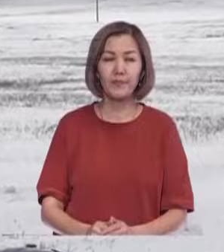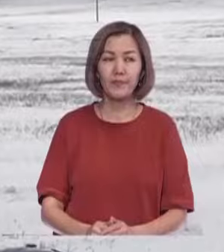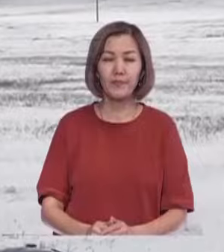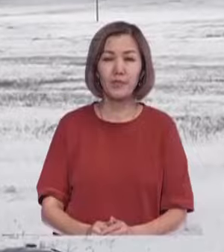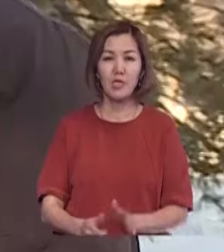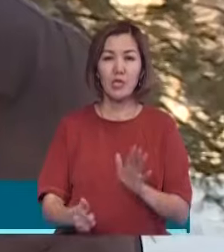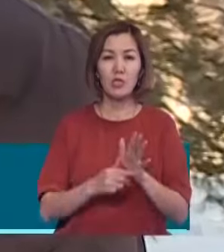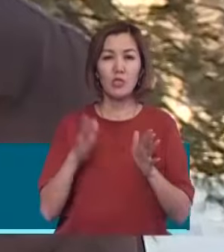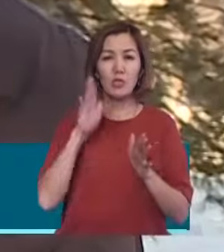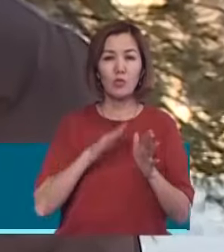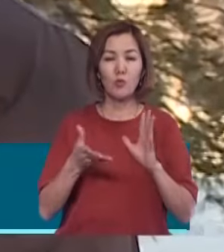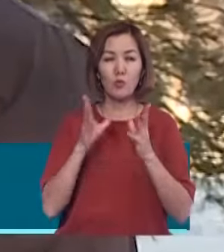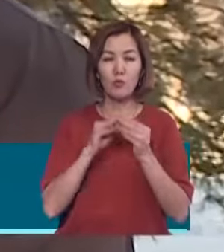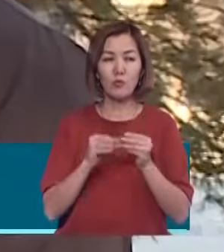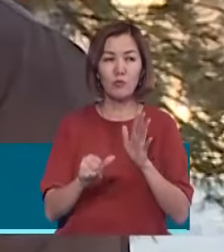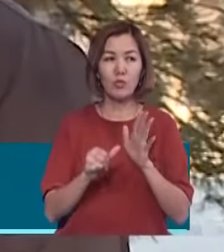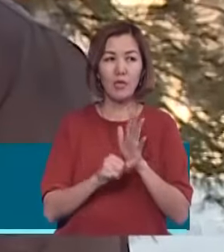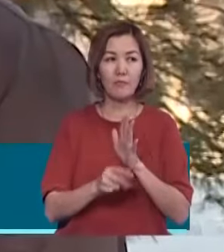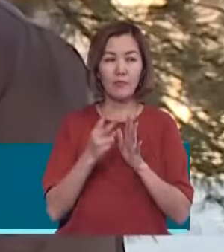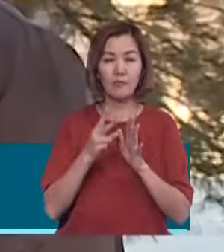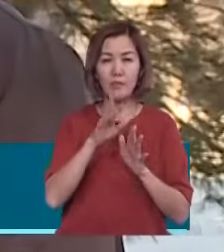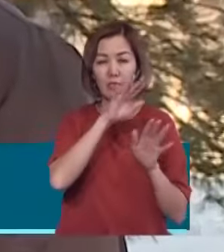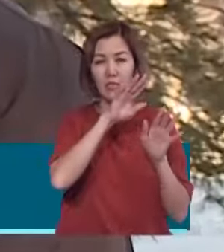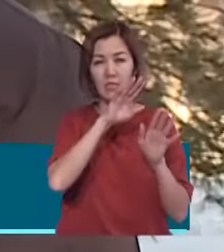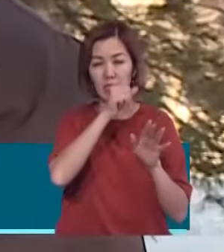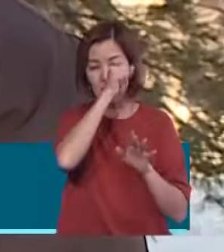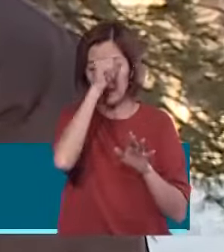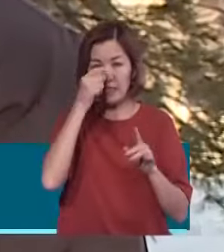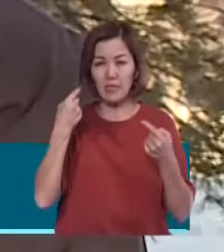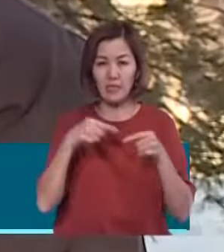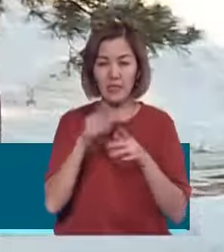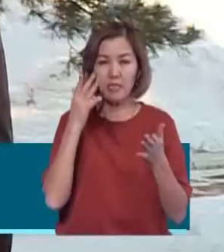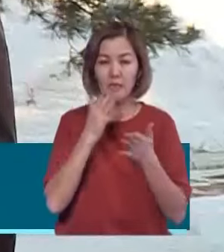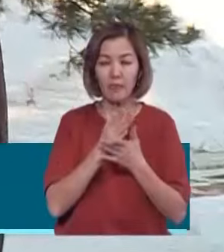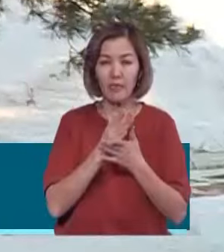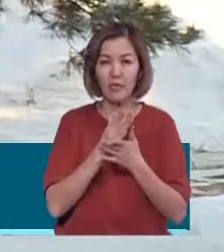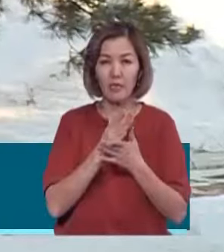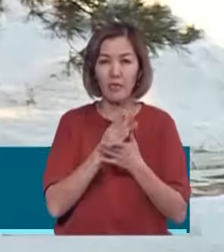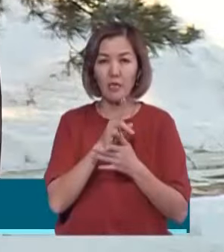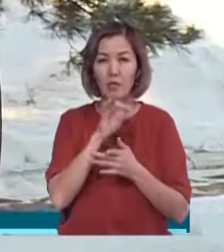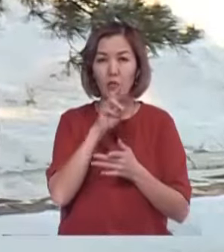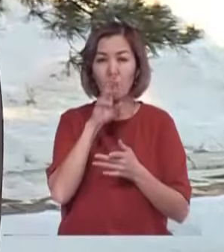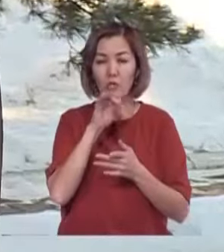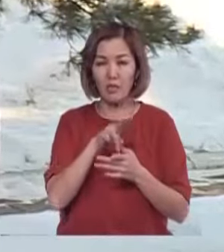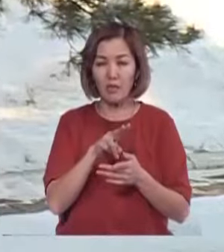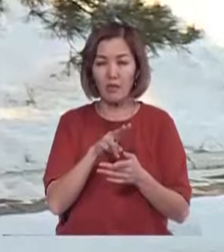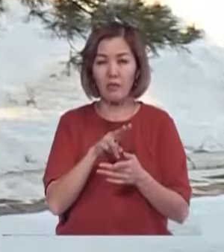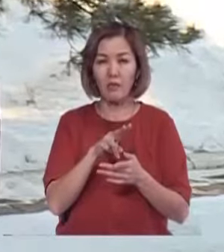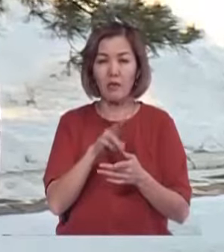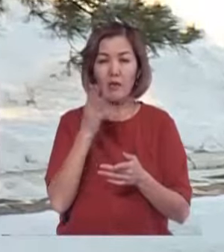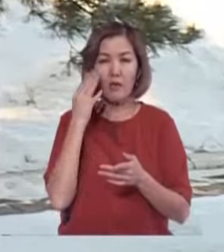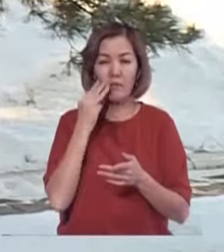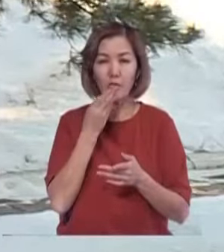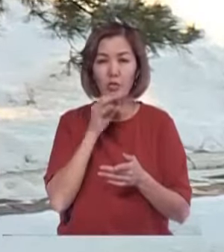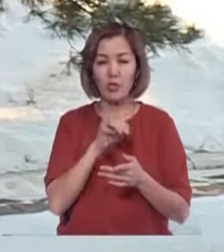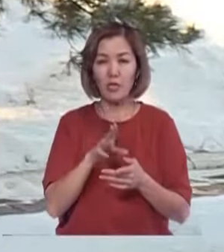Жетісу облысы бойынша 60 бірлік қысқа техникалар бар. Олардың барлығы Көктал жақта, Алматы-Шелек Харгос бар,